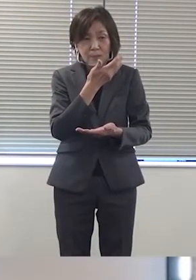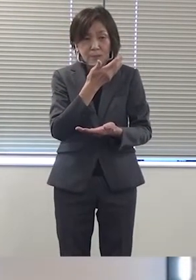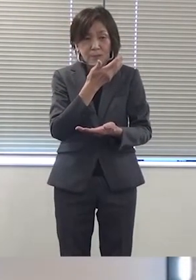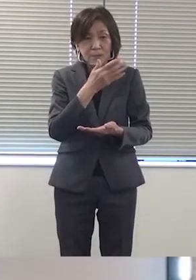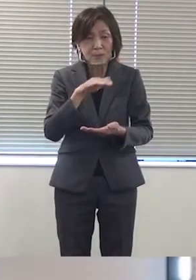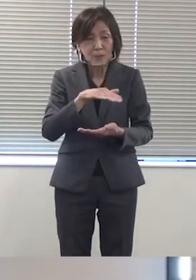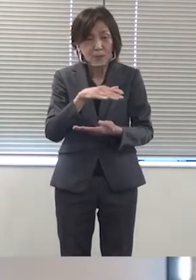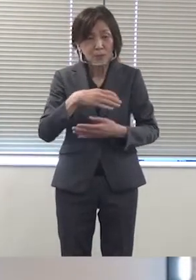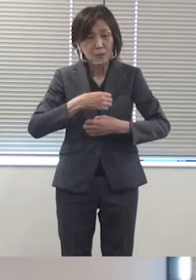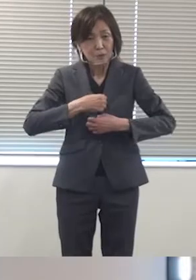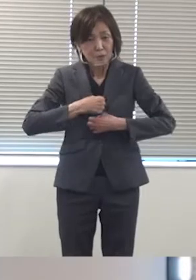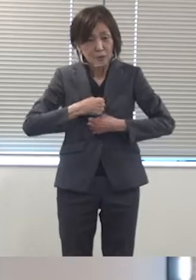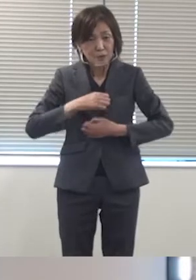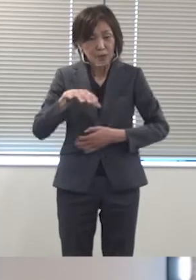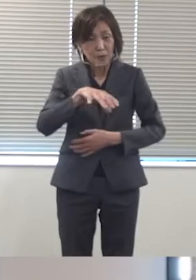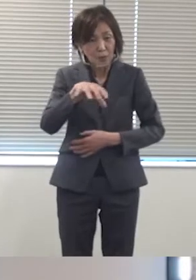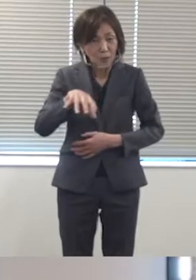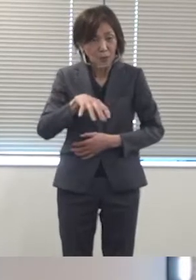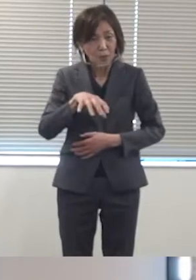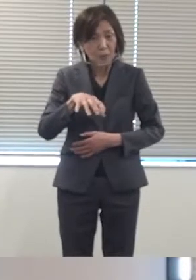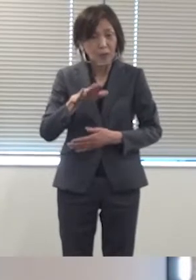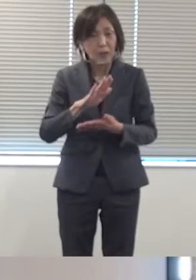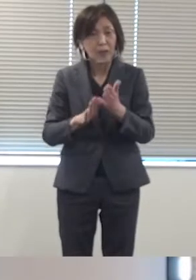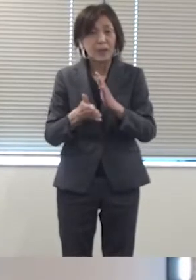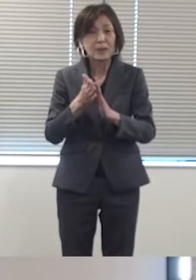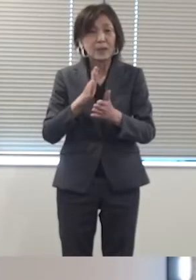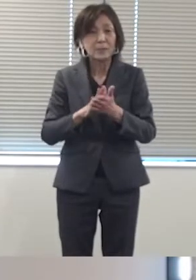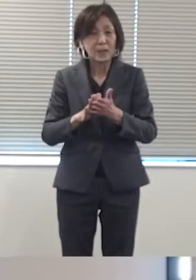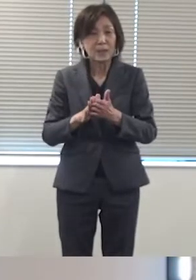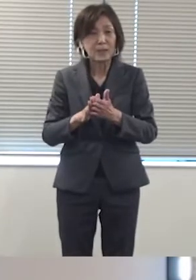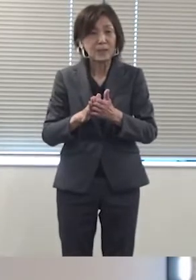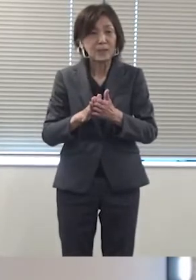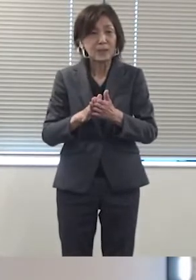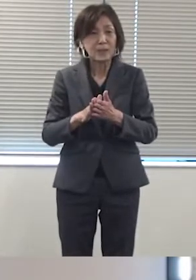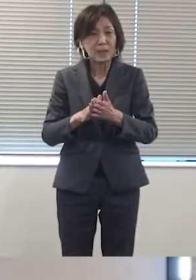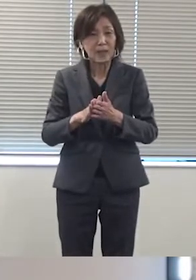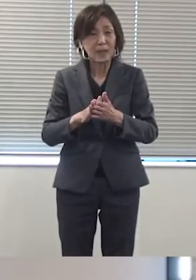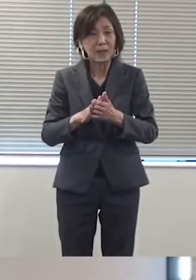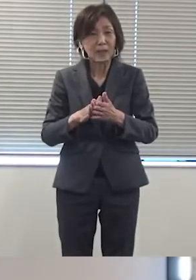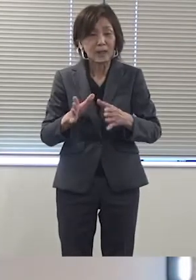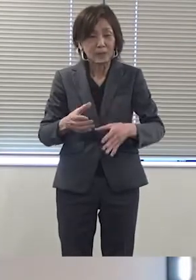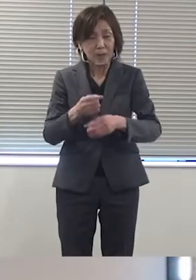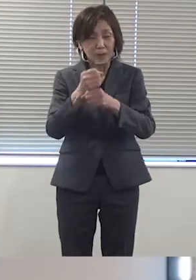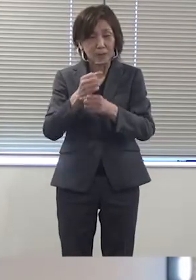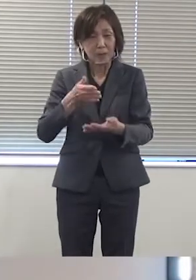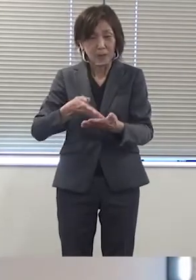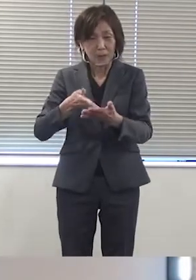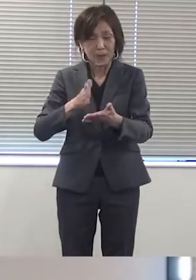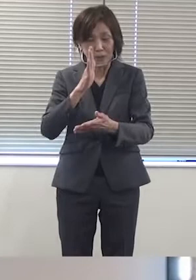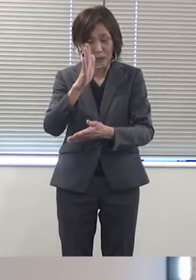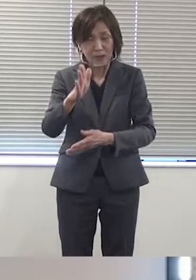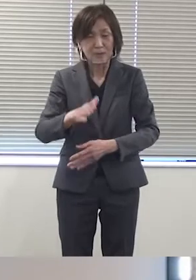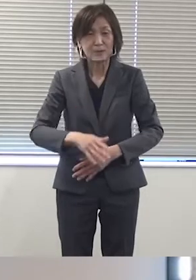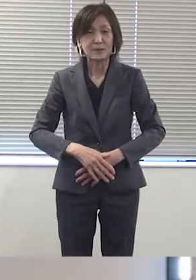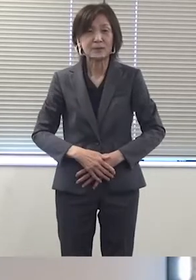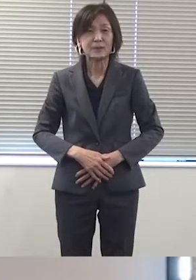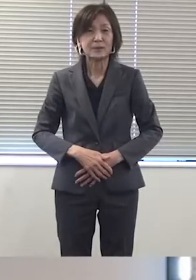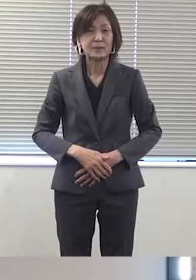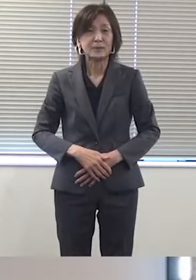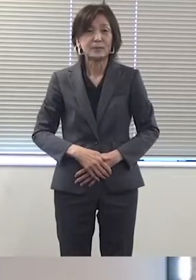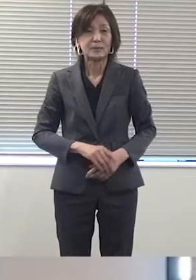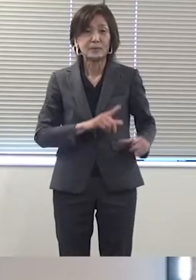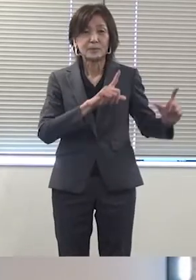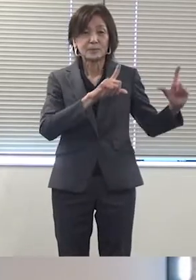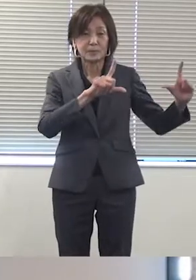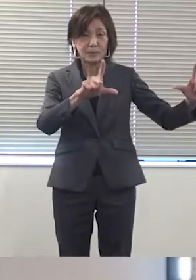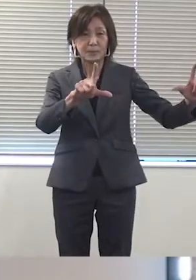政策的なことの総括をお願いしたいです。 財政状況は